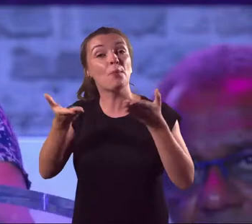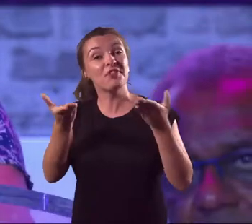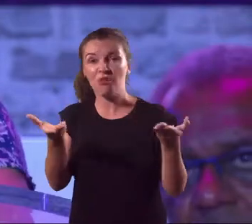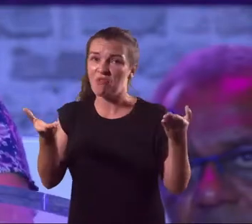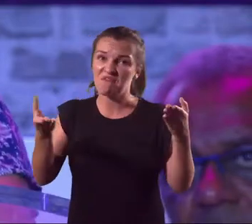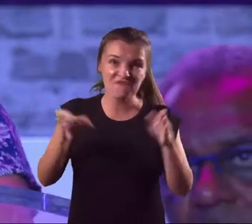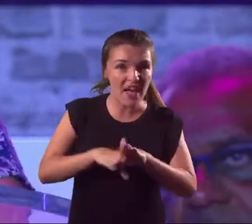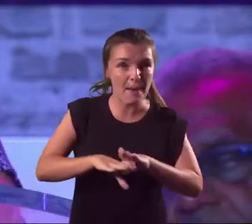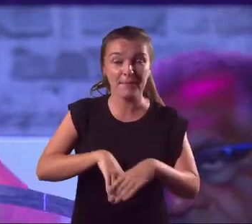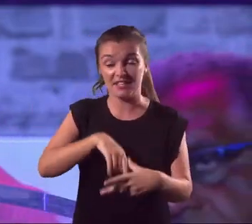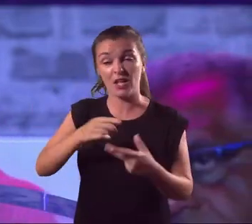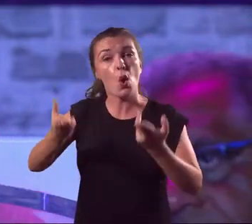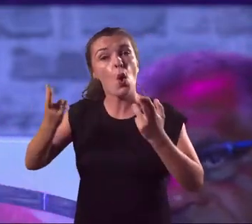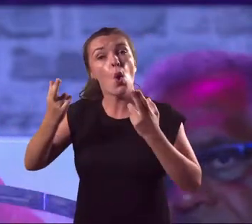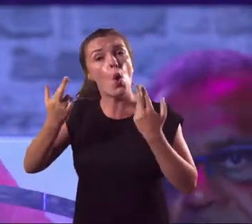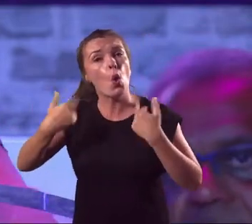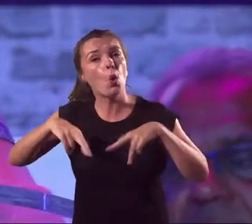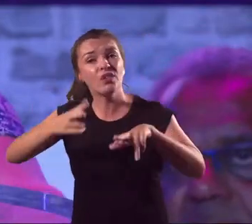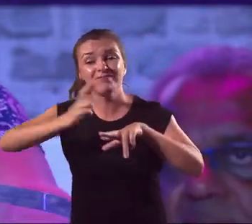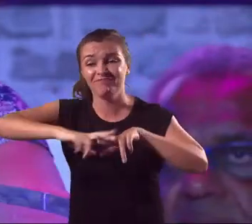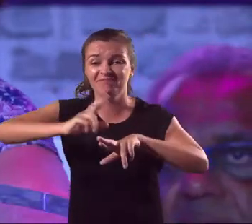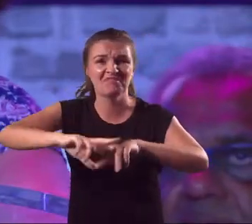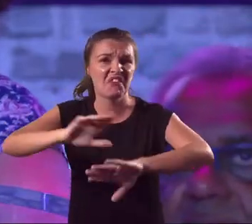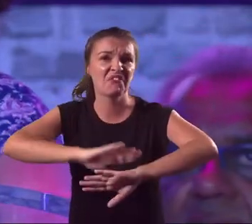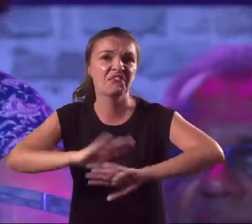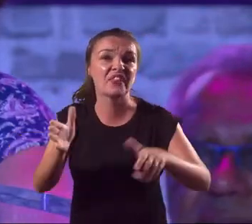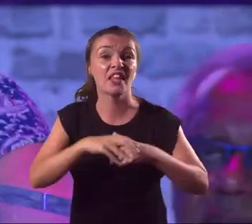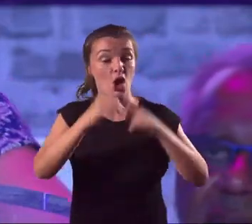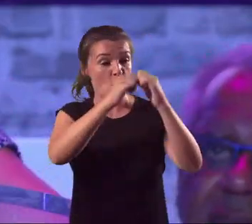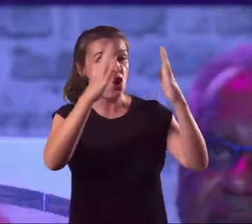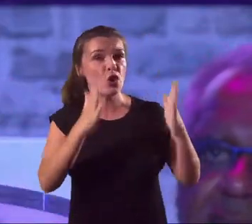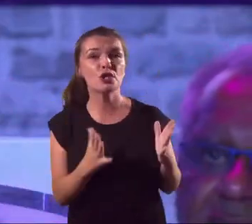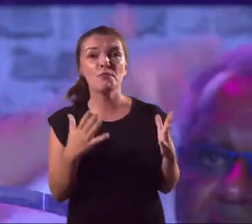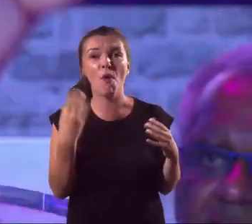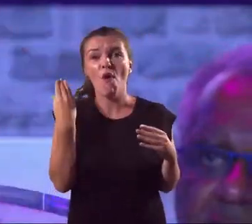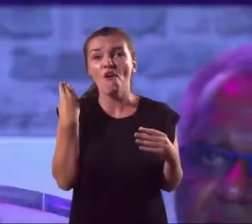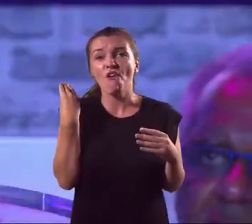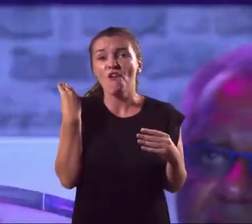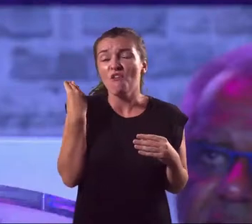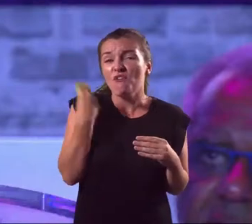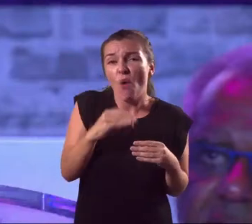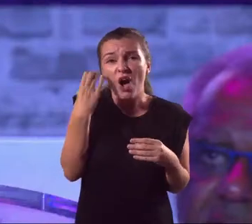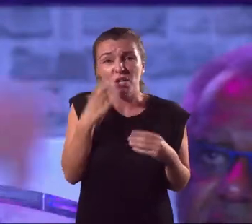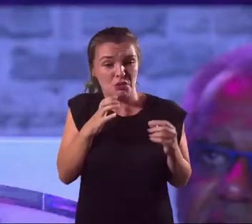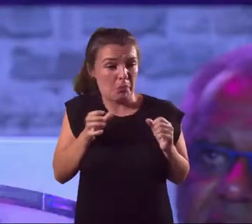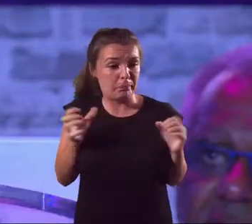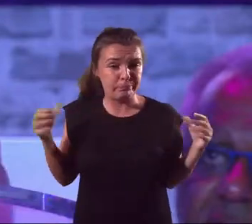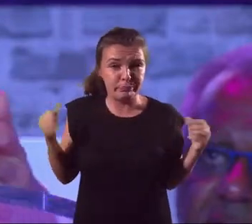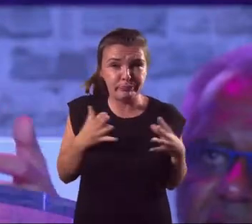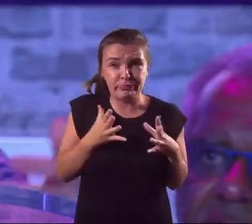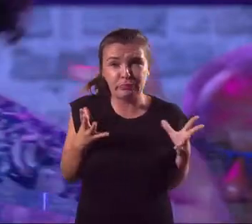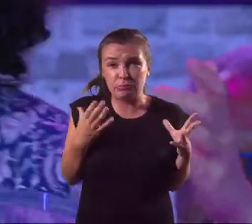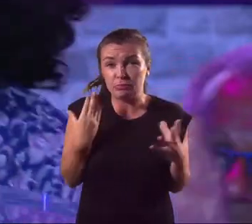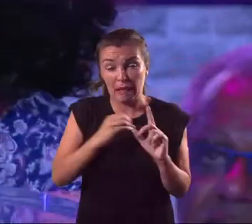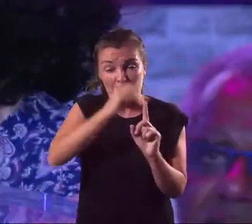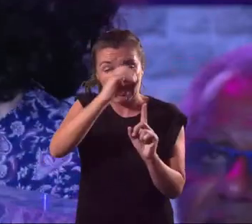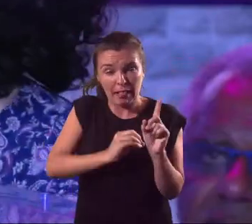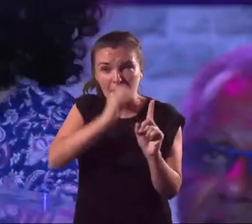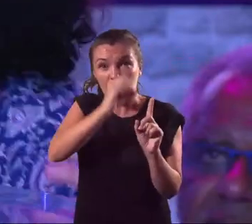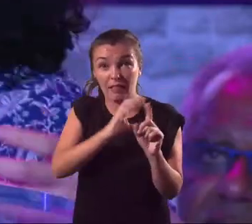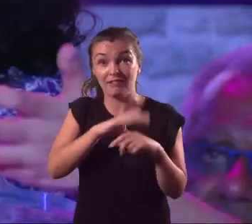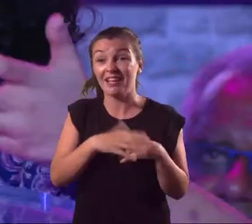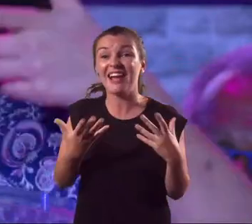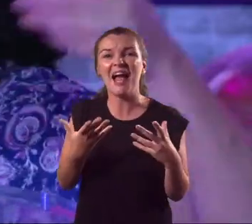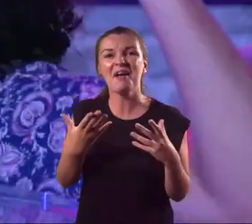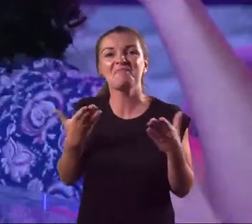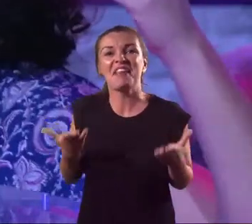seront pas réparées, des logements qui ne seront pas isolés. Et puis là, leur dernière trouvaille, s'attaquer aux aides pour le logement.